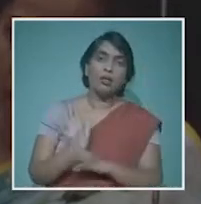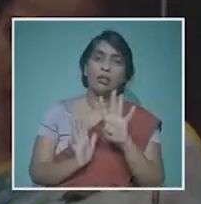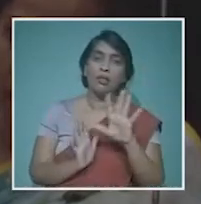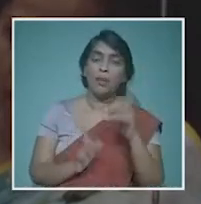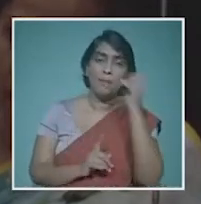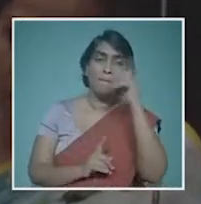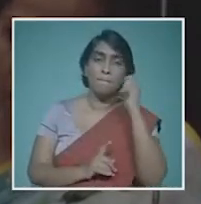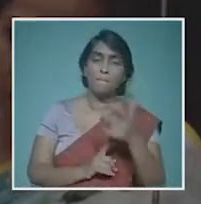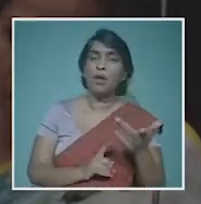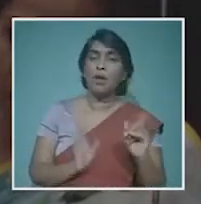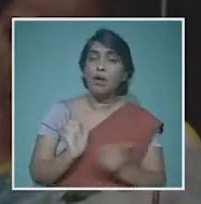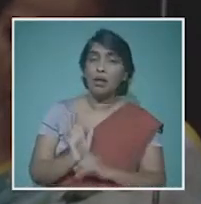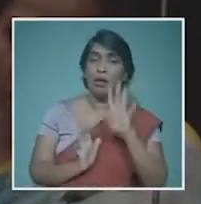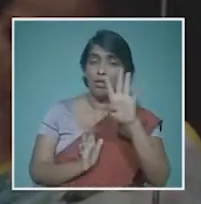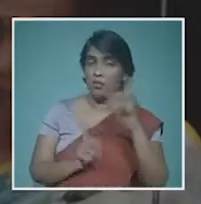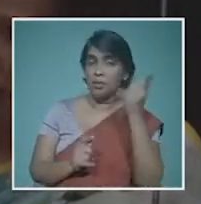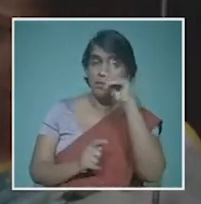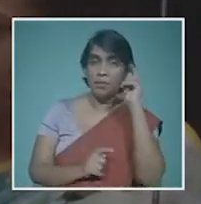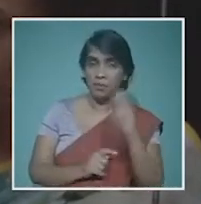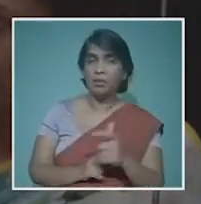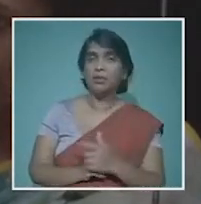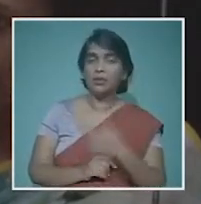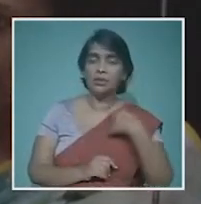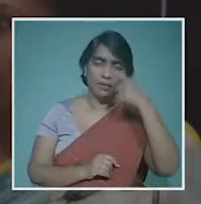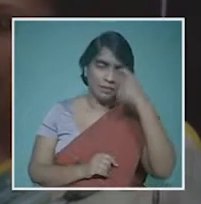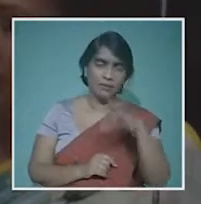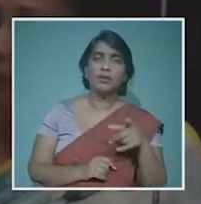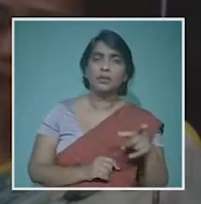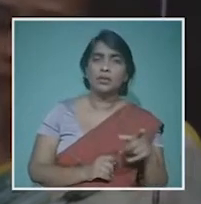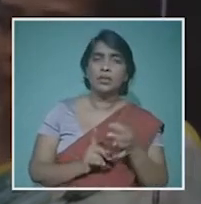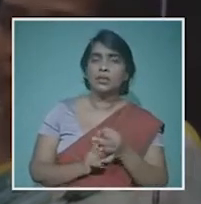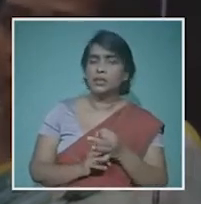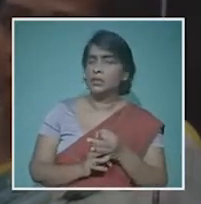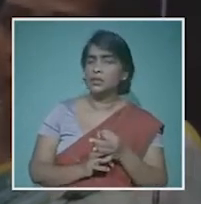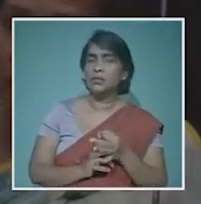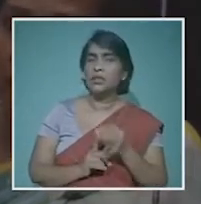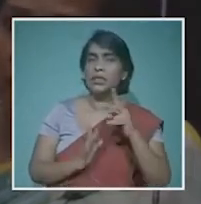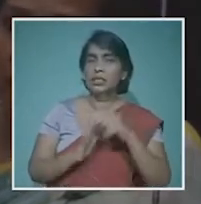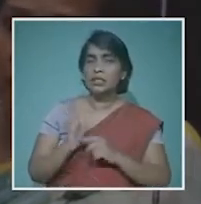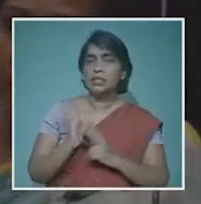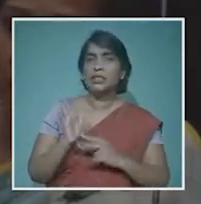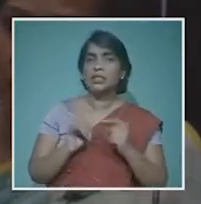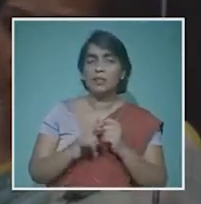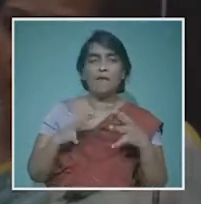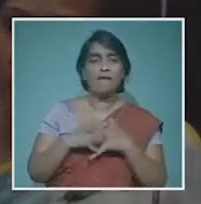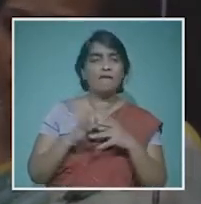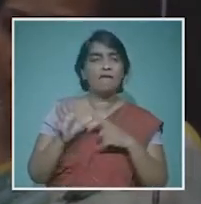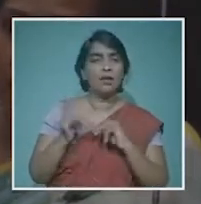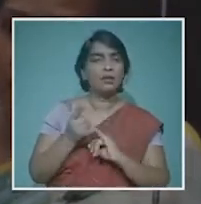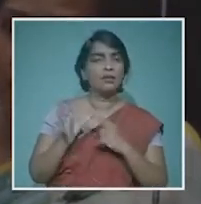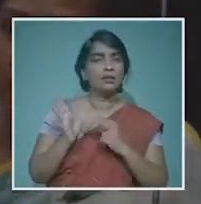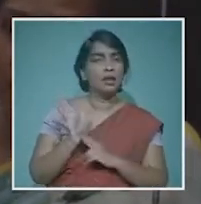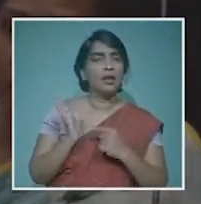පඩිය. 145යි. මම දැක්කා ජනාධිපති මේ ජනතා යුක්ති පෙරමුණේ වසන්ත සමරසිංහ මහත්තයා ගැන